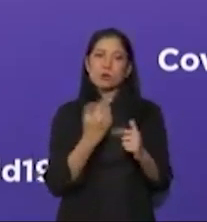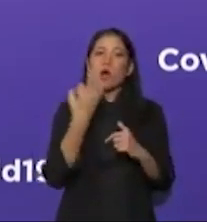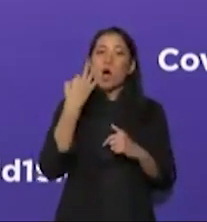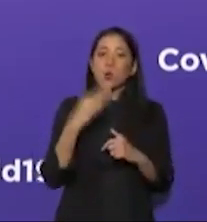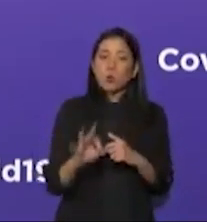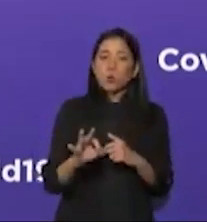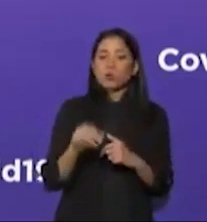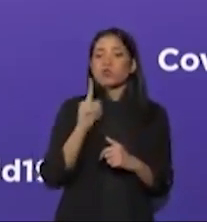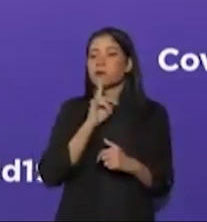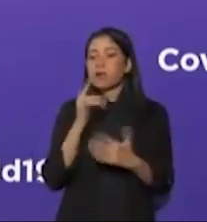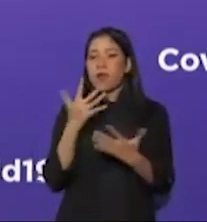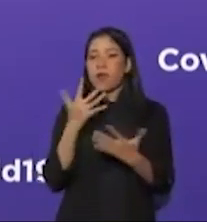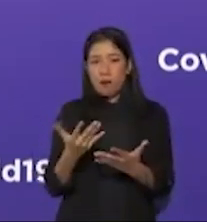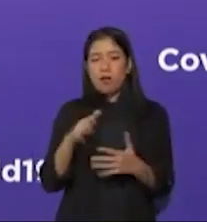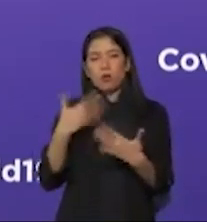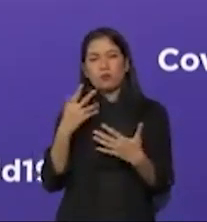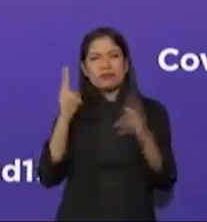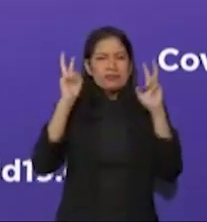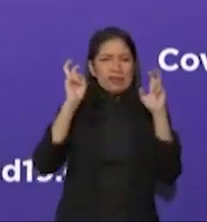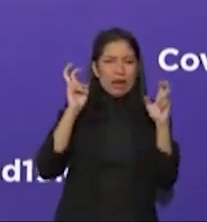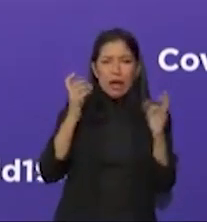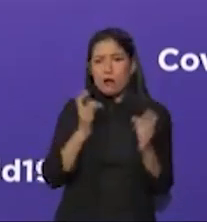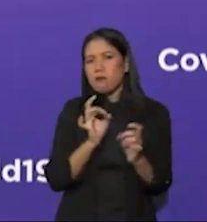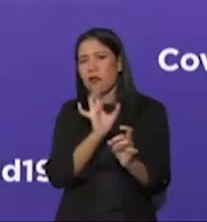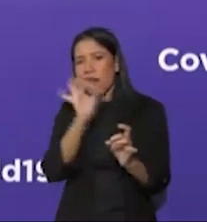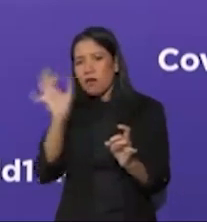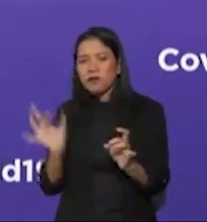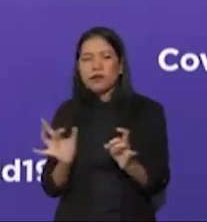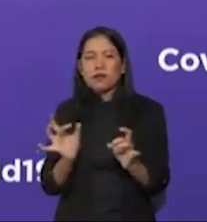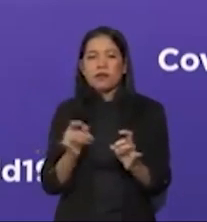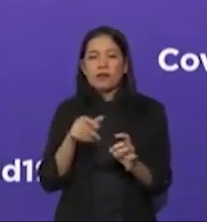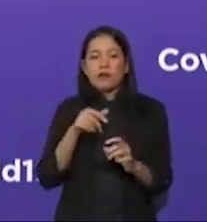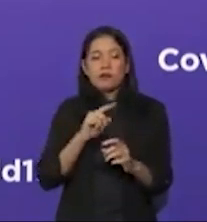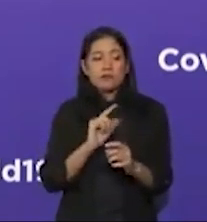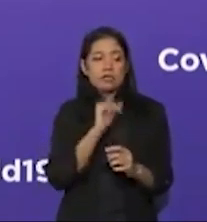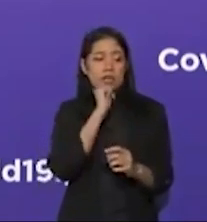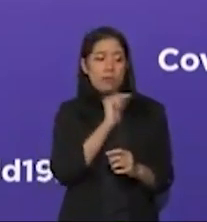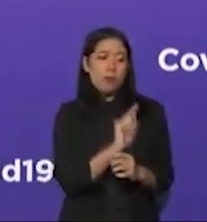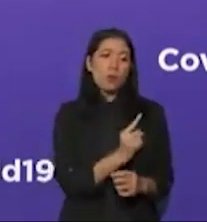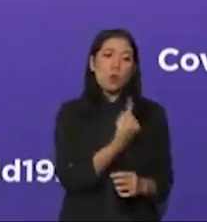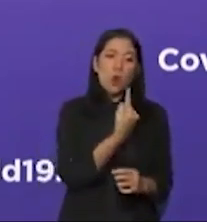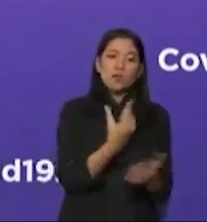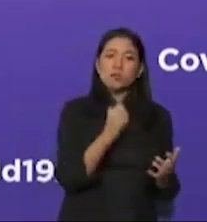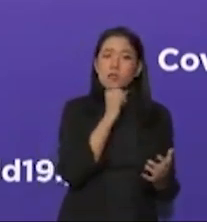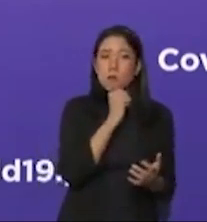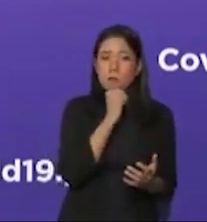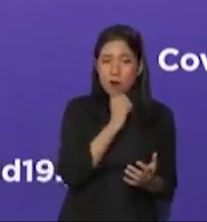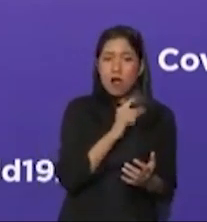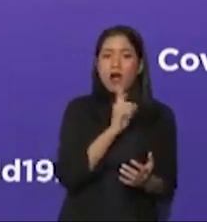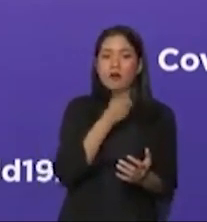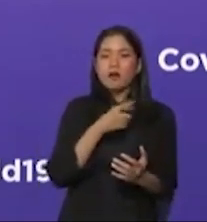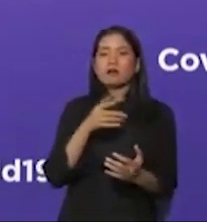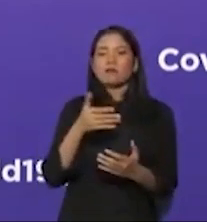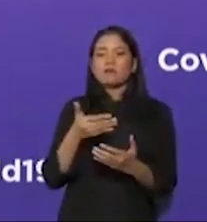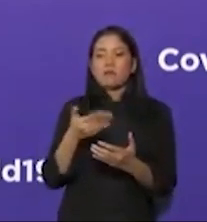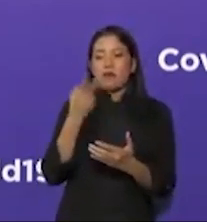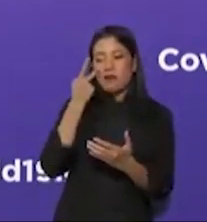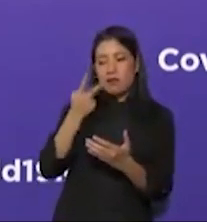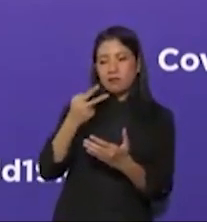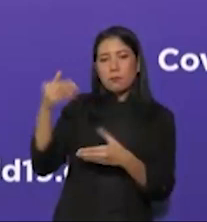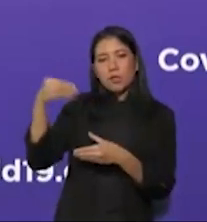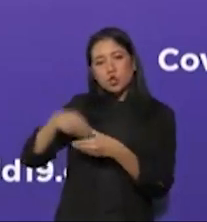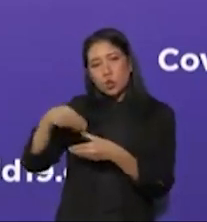tentunya adalah berdasarkan masukan-masukan kajian epidemiologi gajian ketersediaan fasilitas kesehatan dan